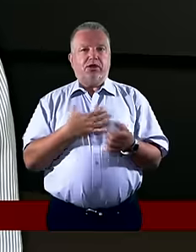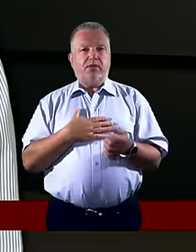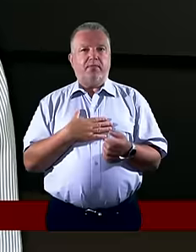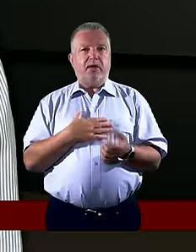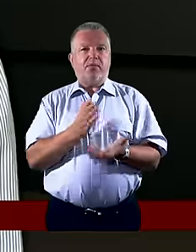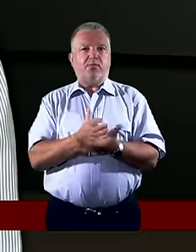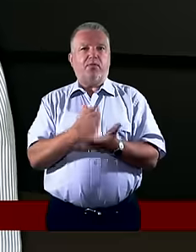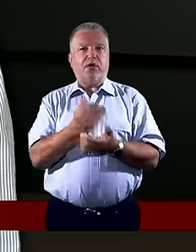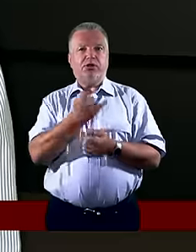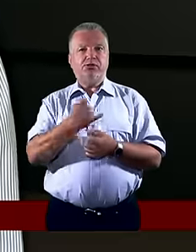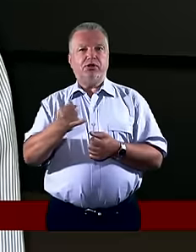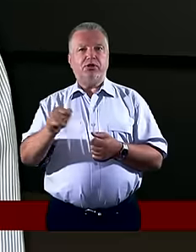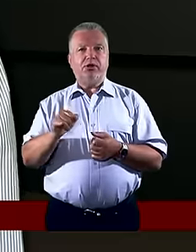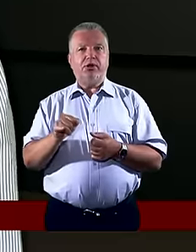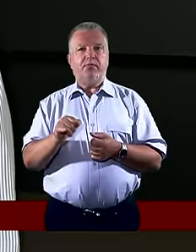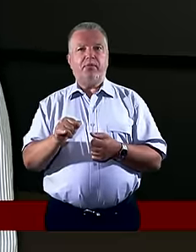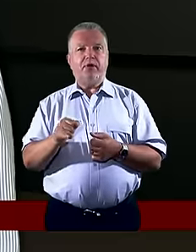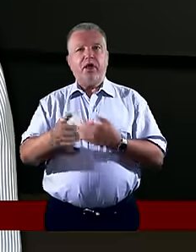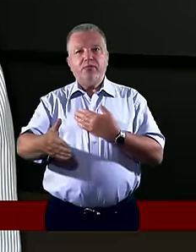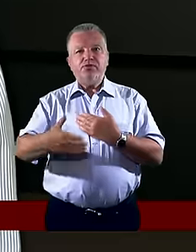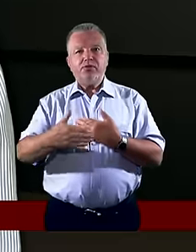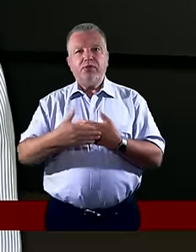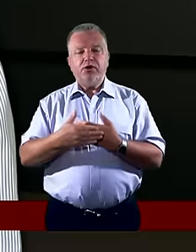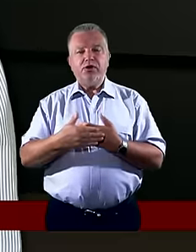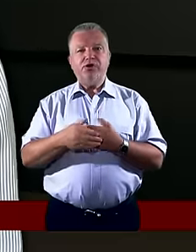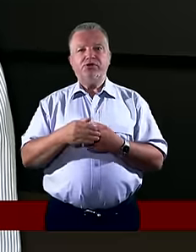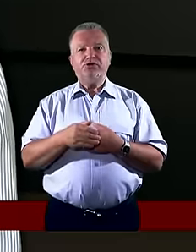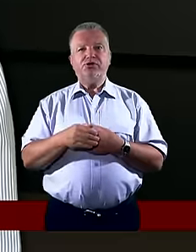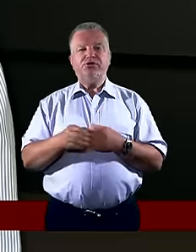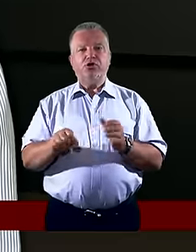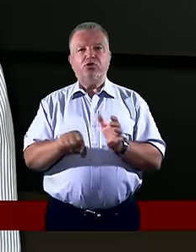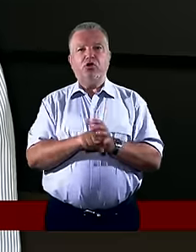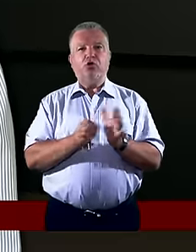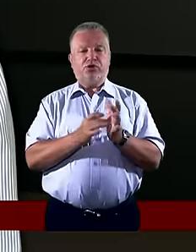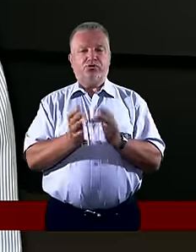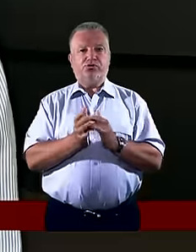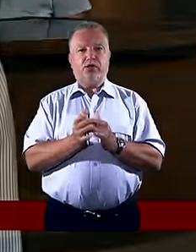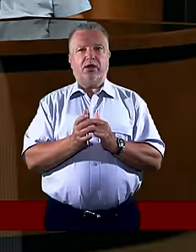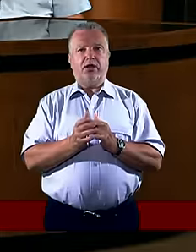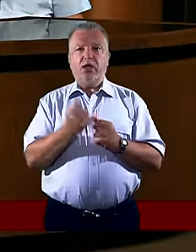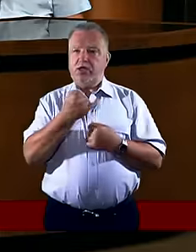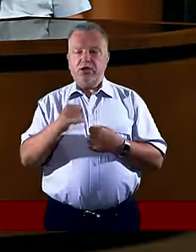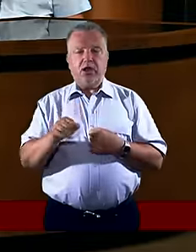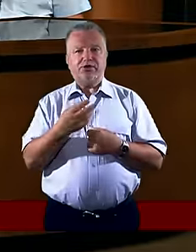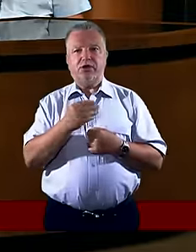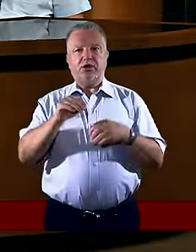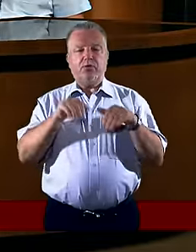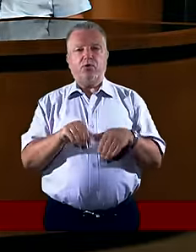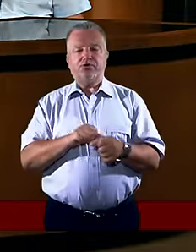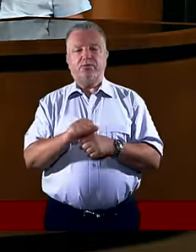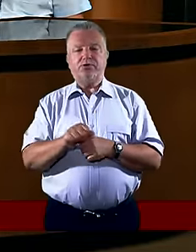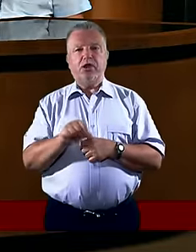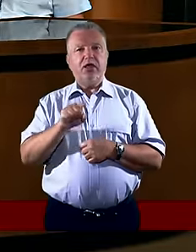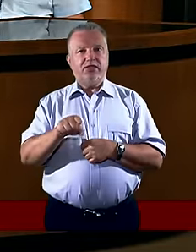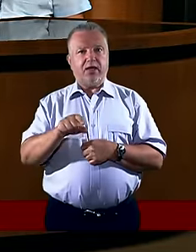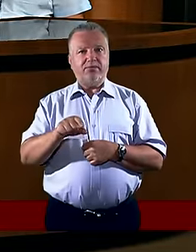sposób pomagać innym przybliżyć je do Pana Jezusa, bo chyba inaczej być nie może. Pasterz tamten z przypowieści